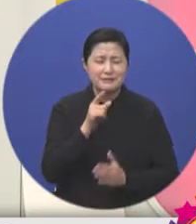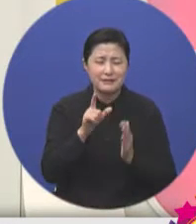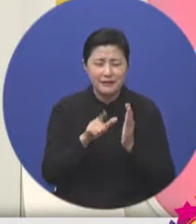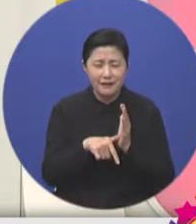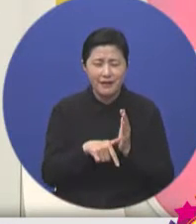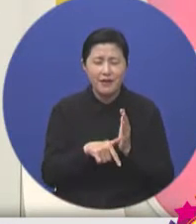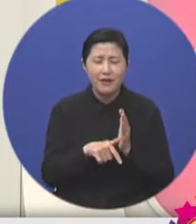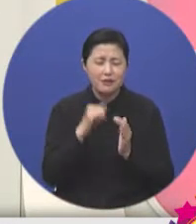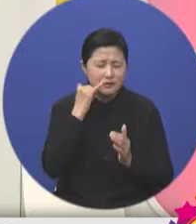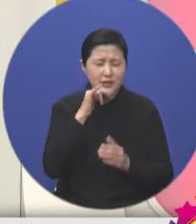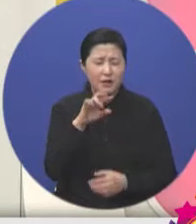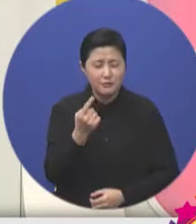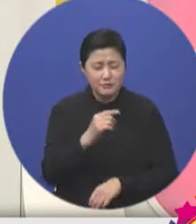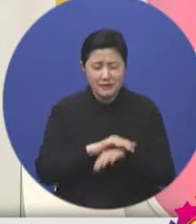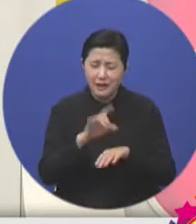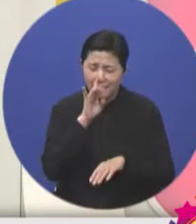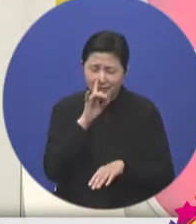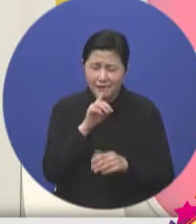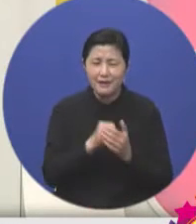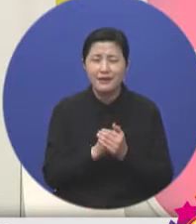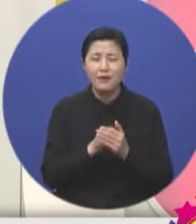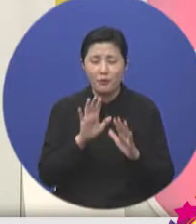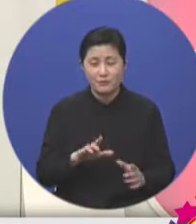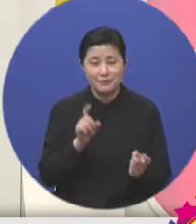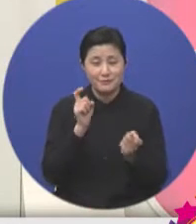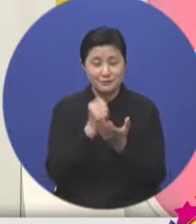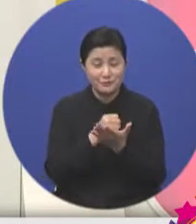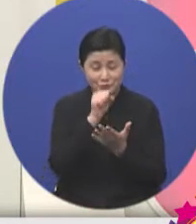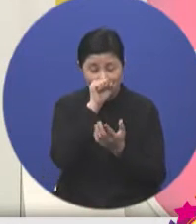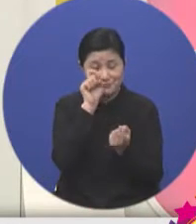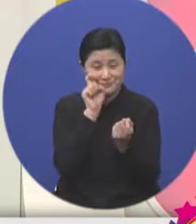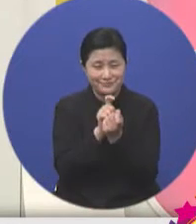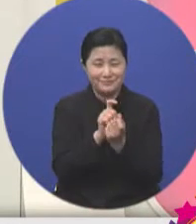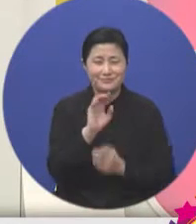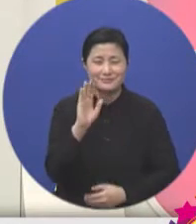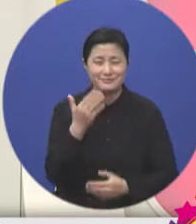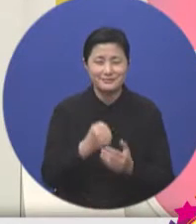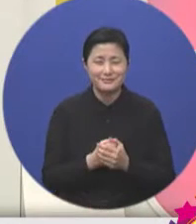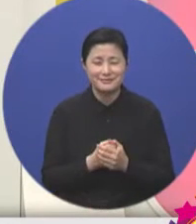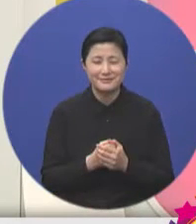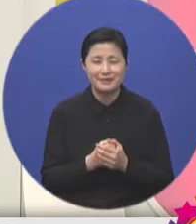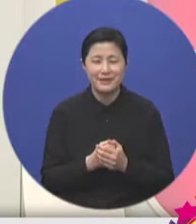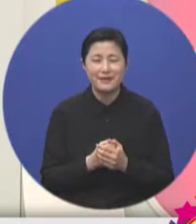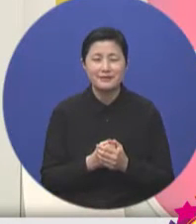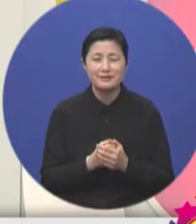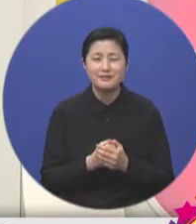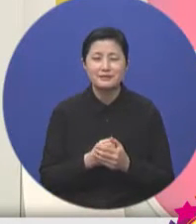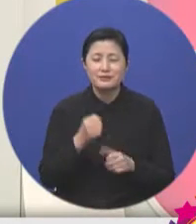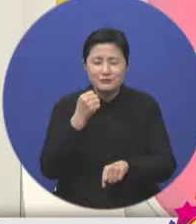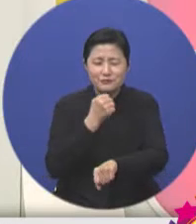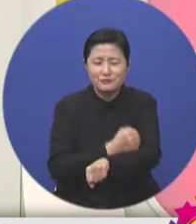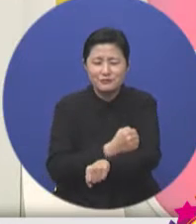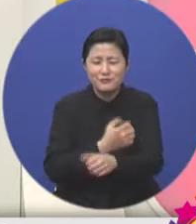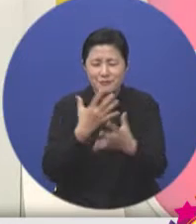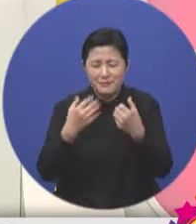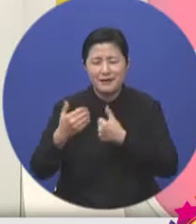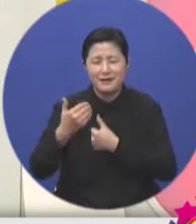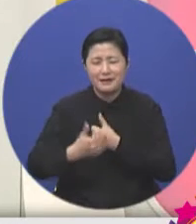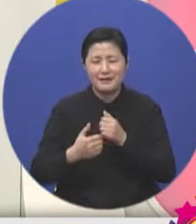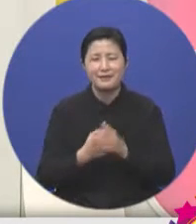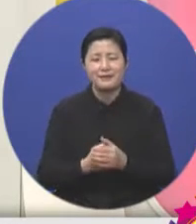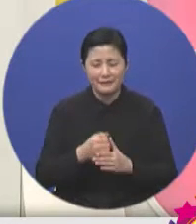그런데 오늘 이상하게 걸렸네. 걸렸구나. 운 좋게 선빈이 보려고 또 이렇게. 그나저나 수고들 많으시네요.